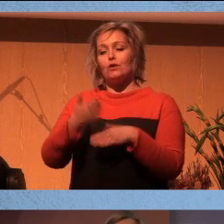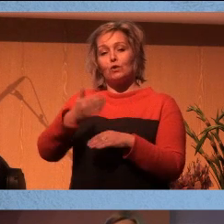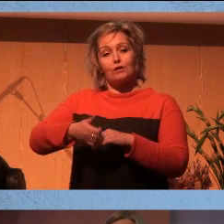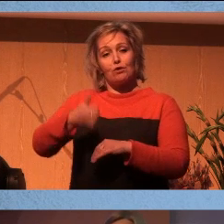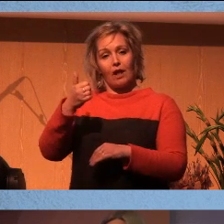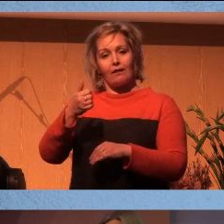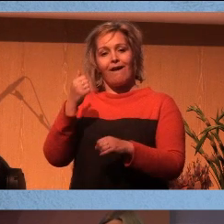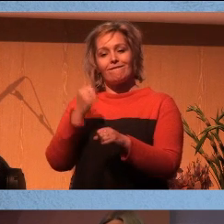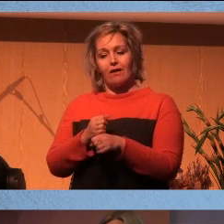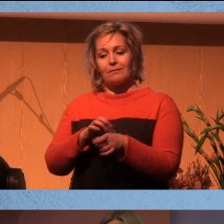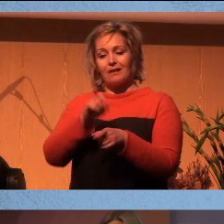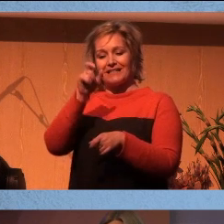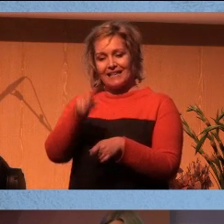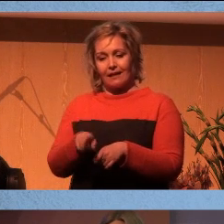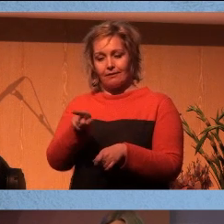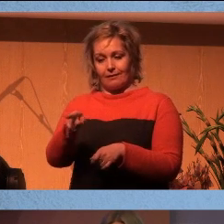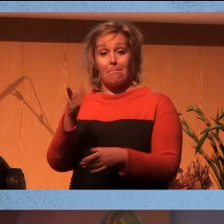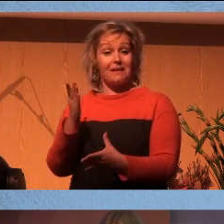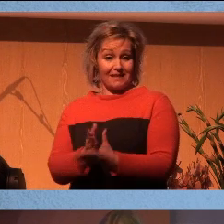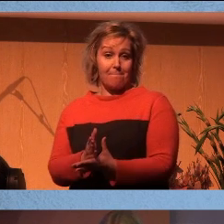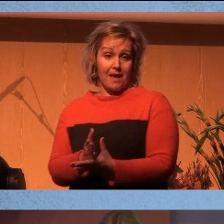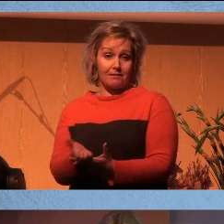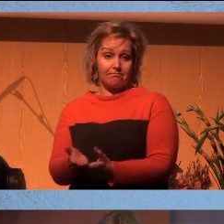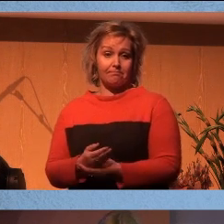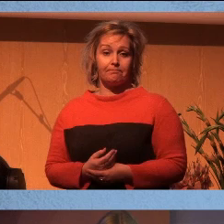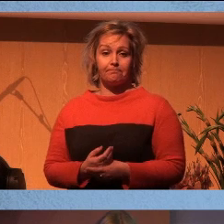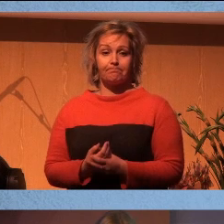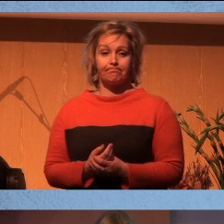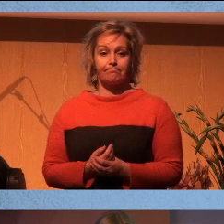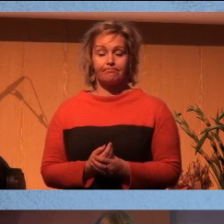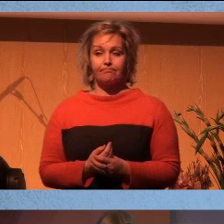beslutningsmyndighet. Det er faktisk pasienten som bestemmer.